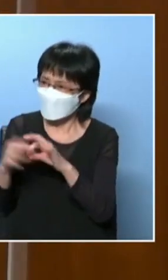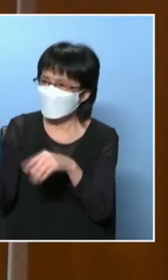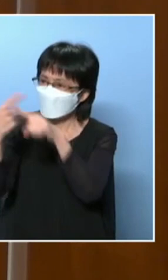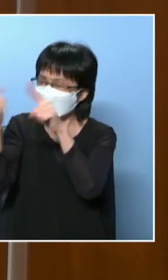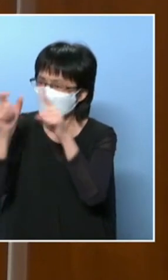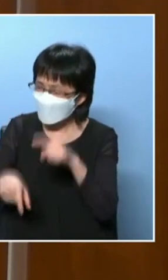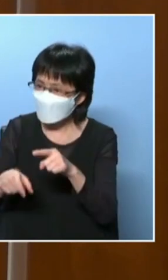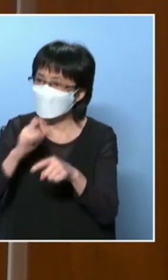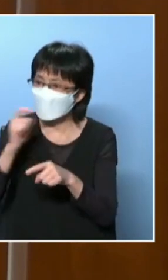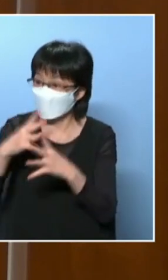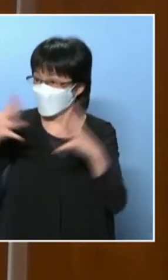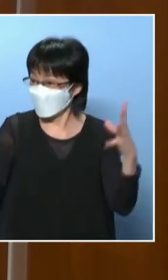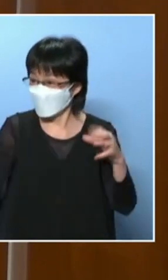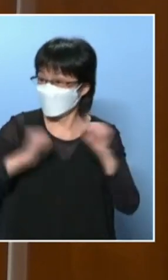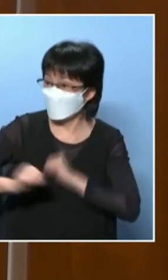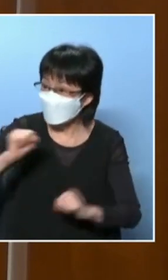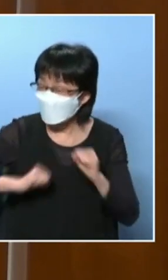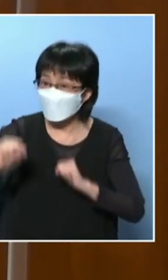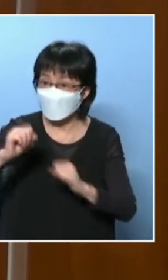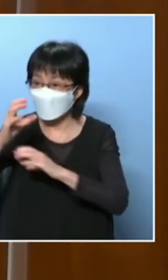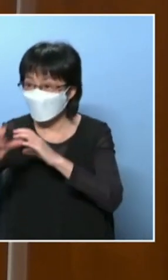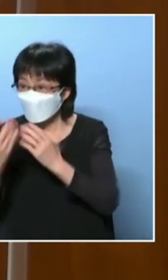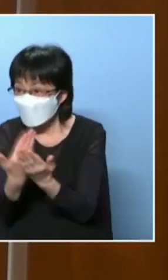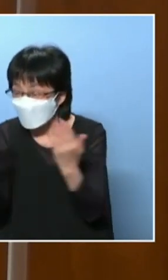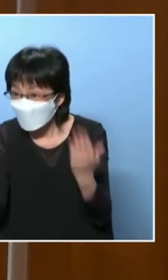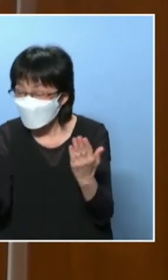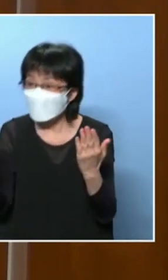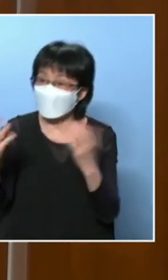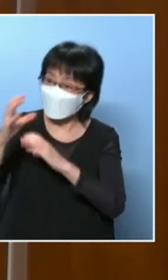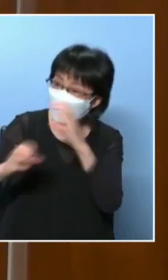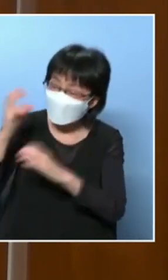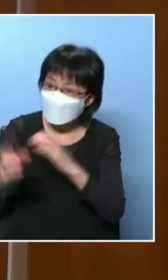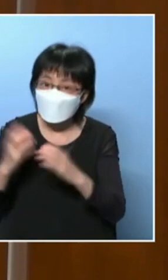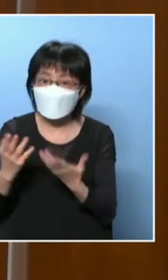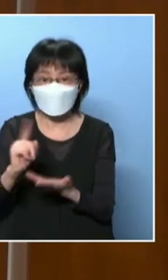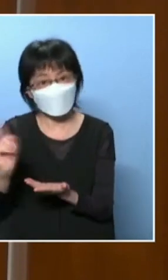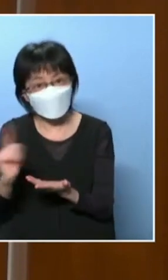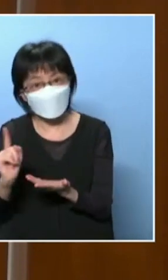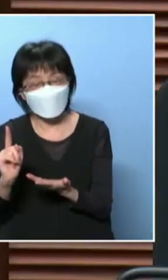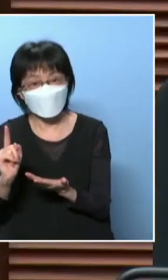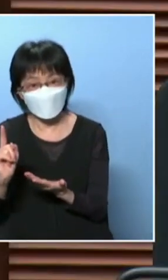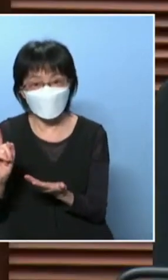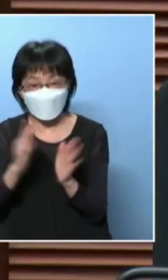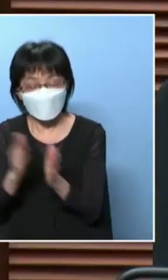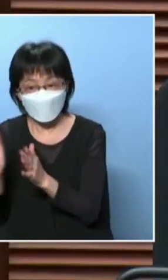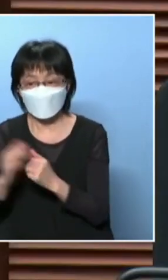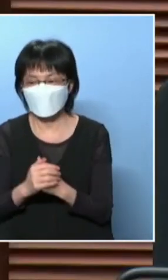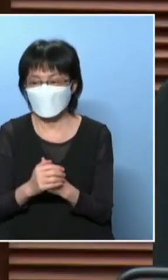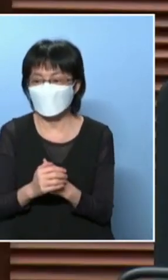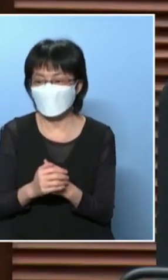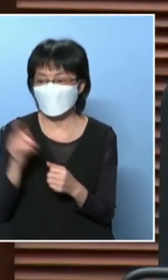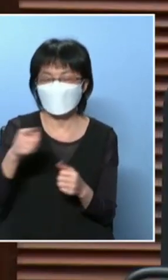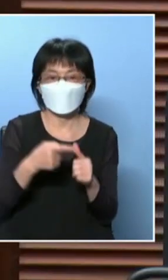的就是那展覽或者 seminar 那些可以有處理？ 首先我要強調，政府在考慮